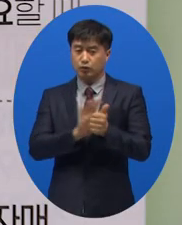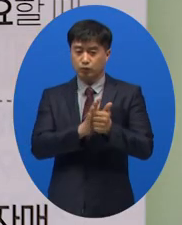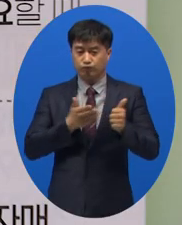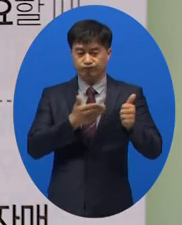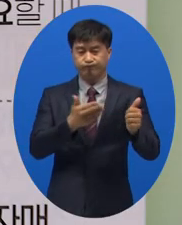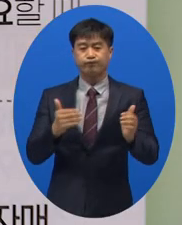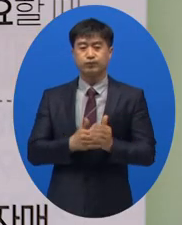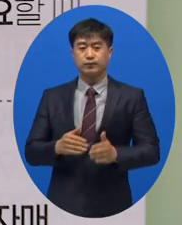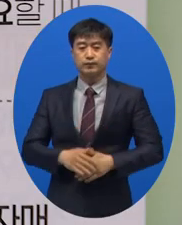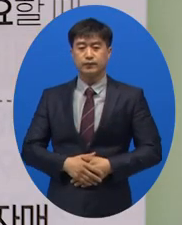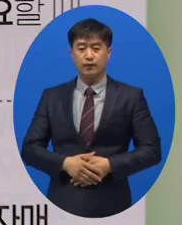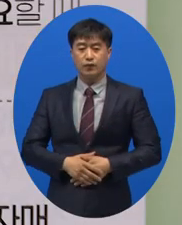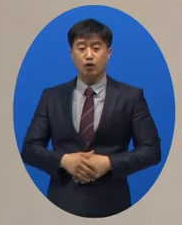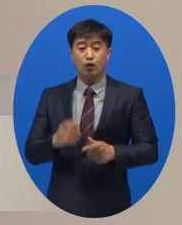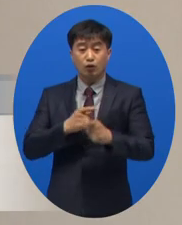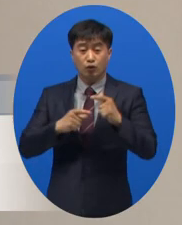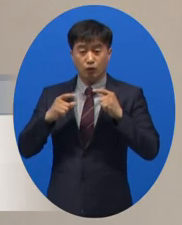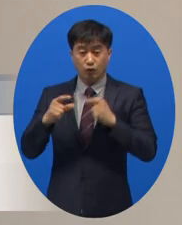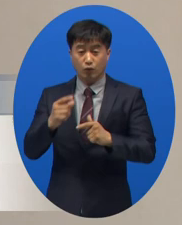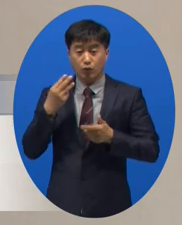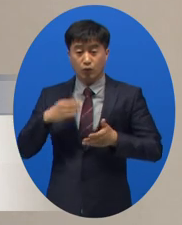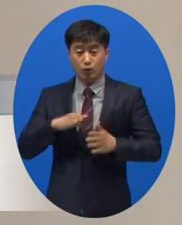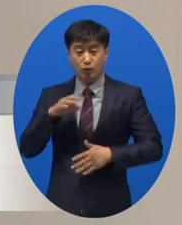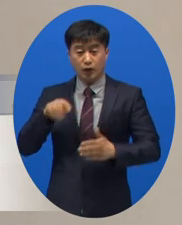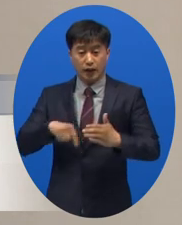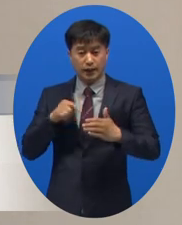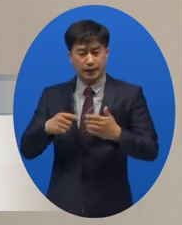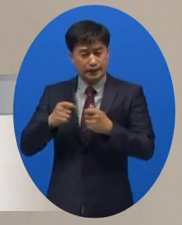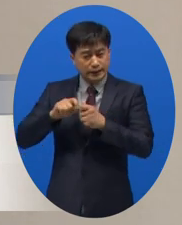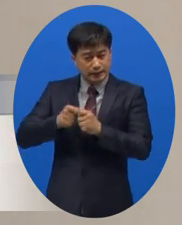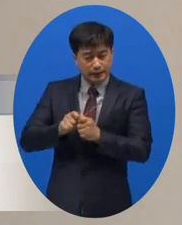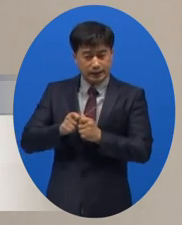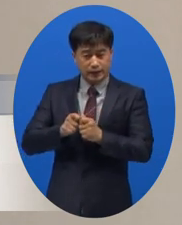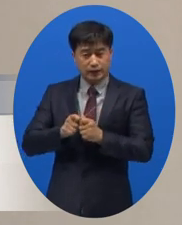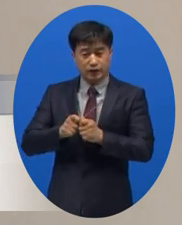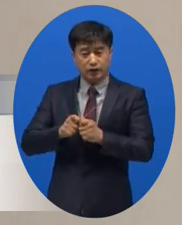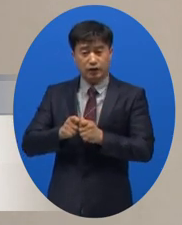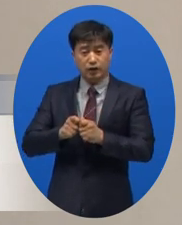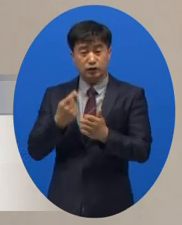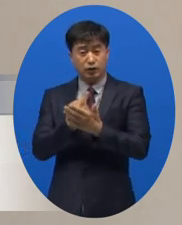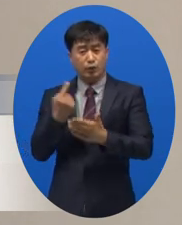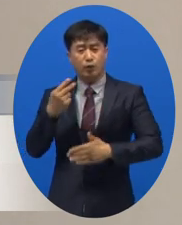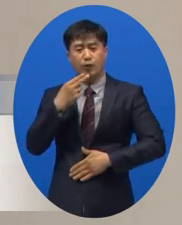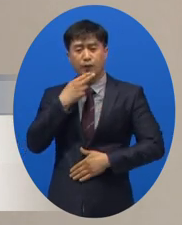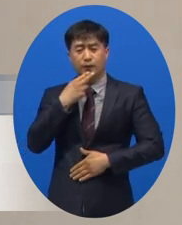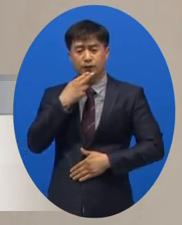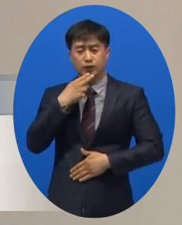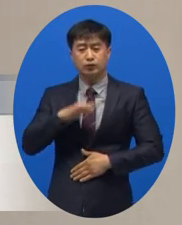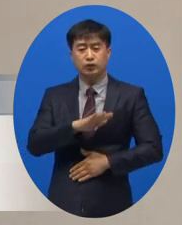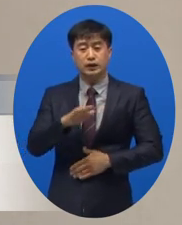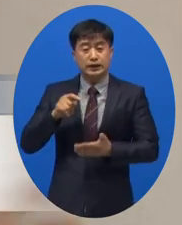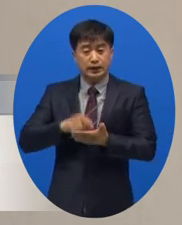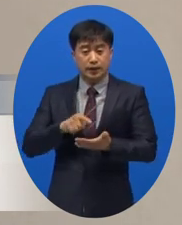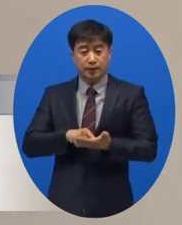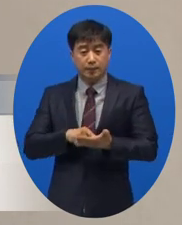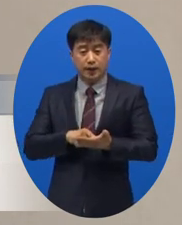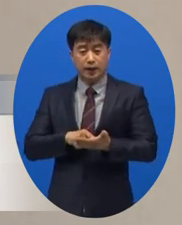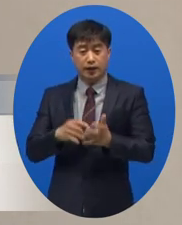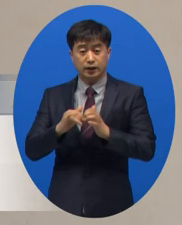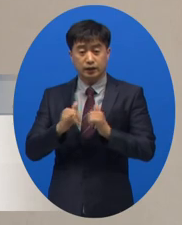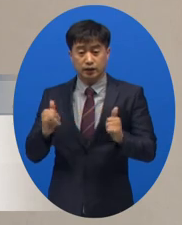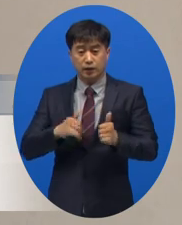제공했습니다. 좀 더 경기도에 촘촘하게 어느 하나 사각지대가 없이 저희가